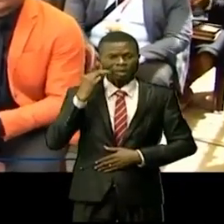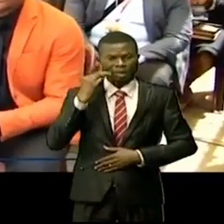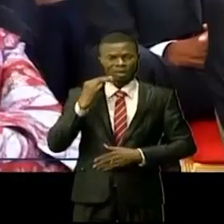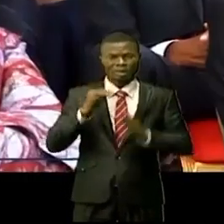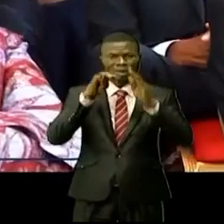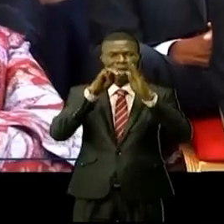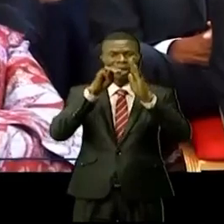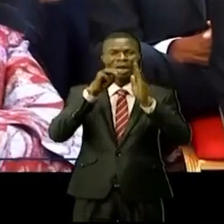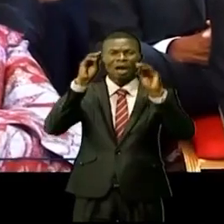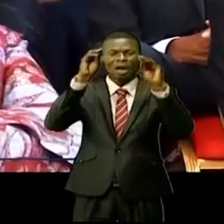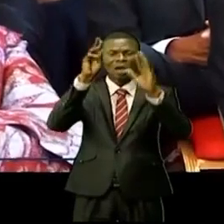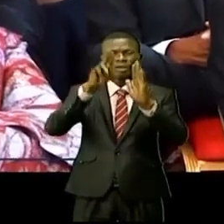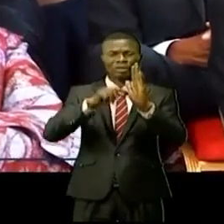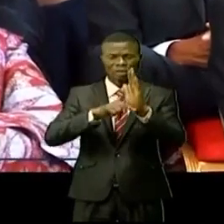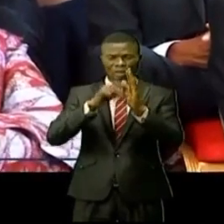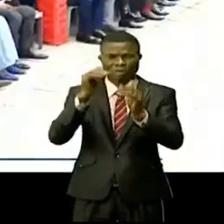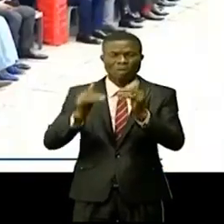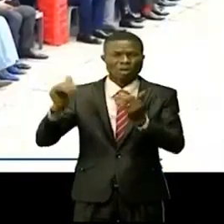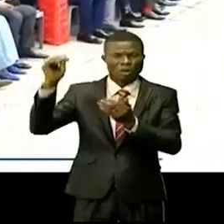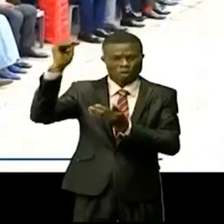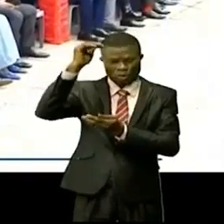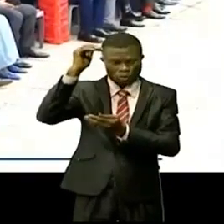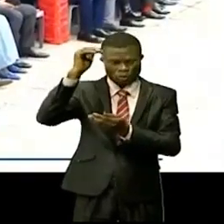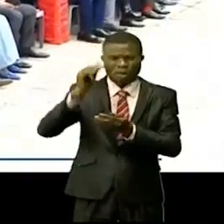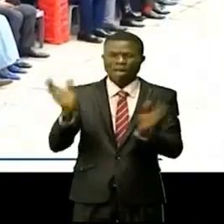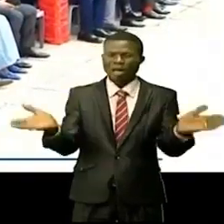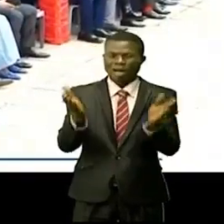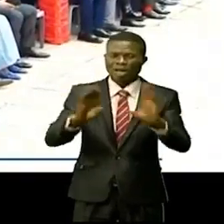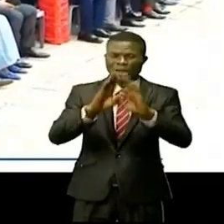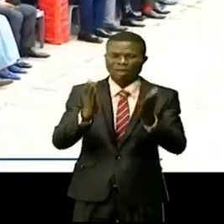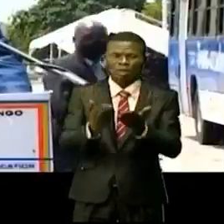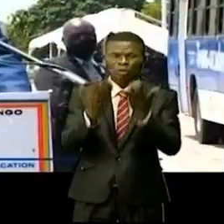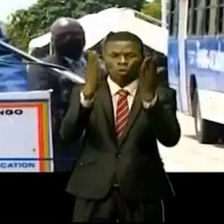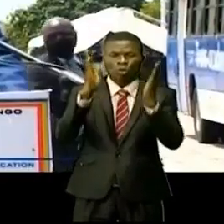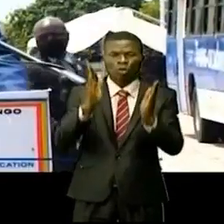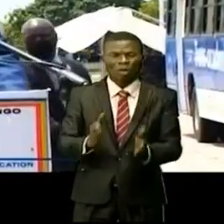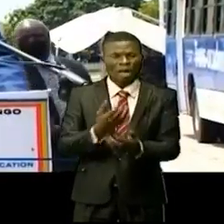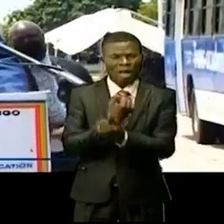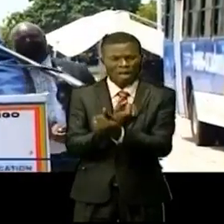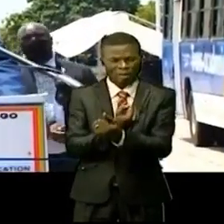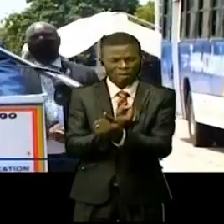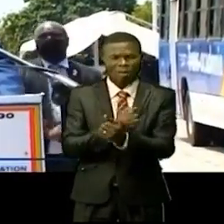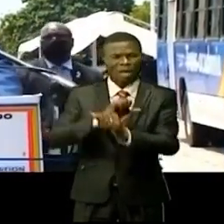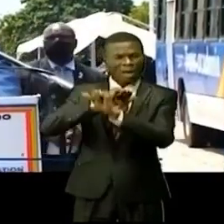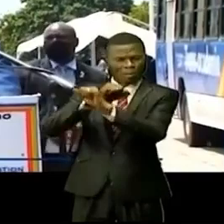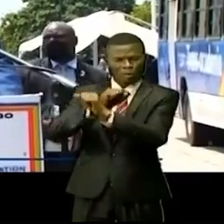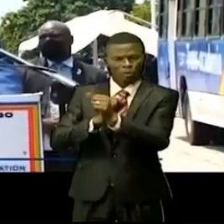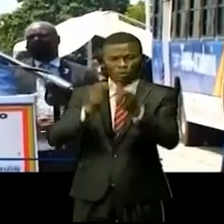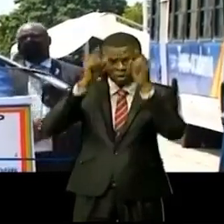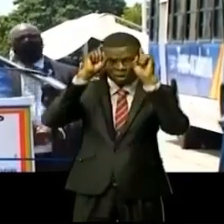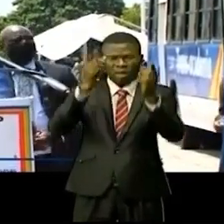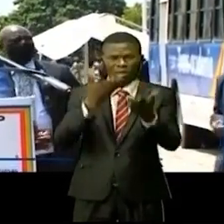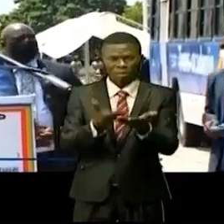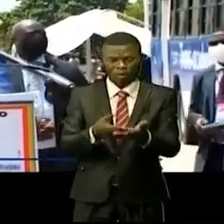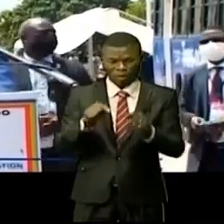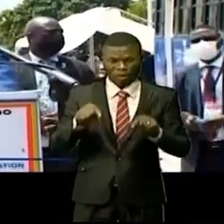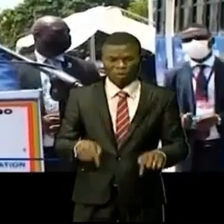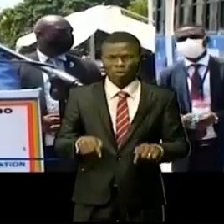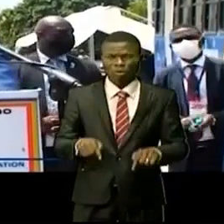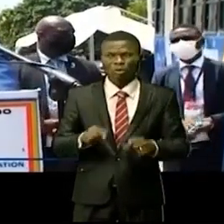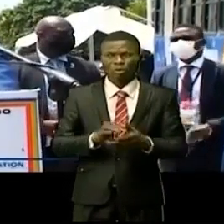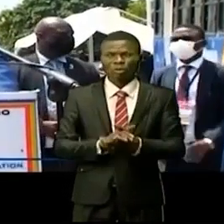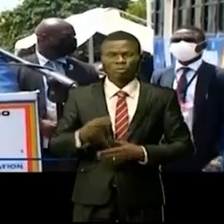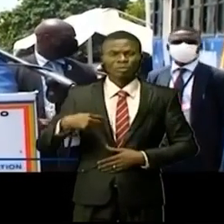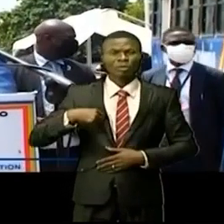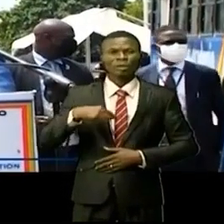et universitaire, Moïse Ndzangui, a exhorté les bénéficiaires à une gestion rationnelle. Aujourd'hui, nous